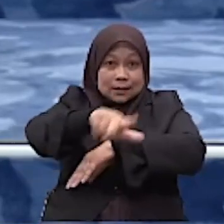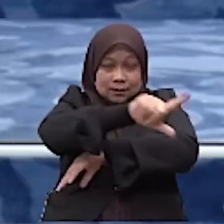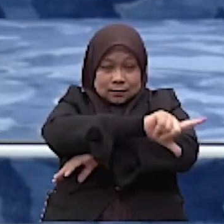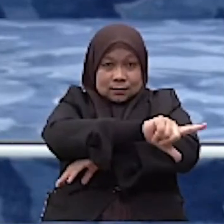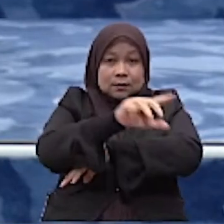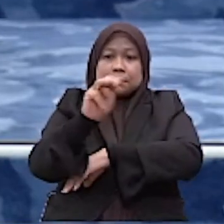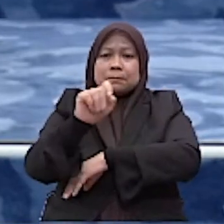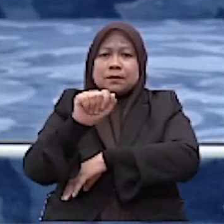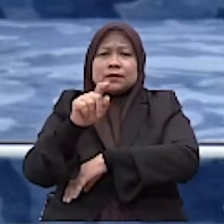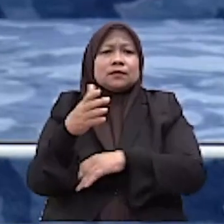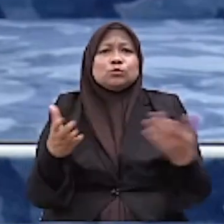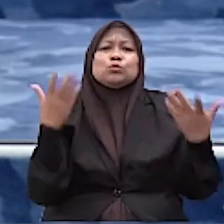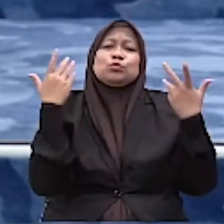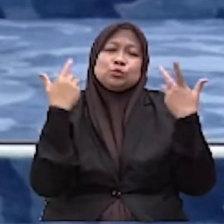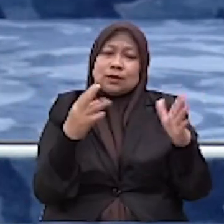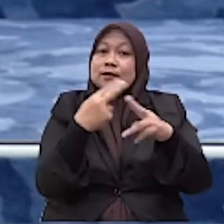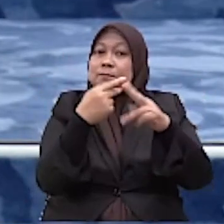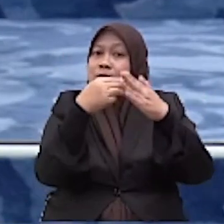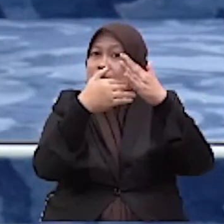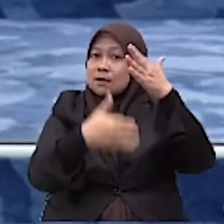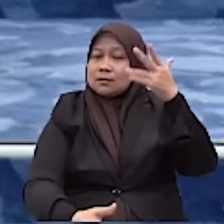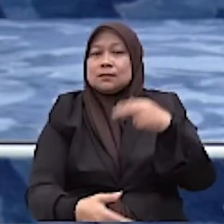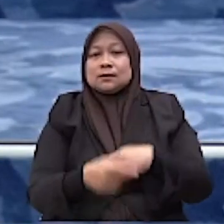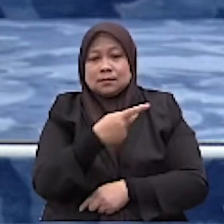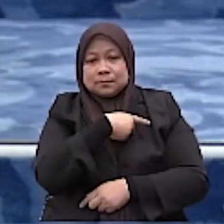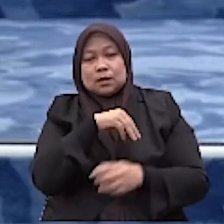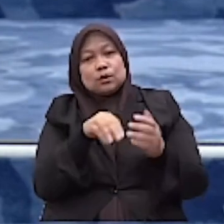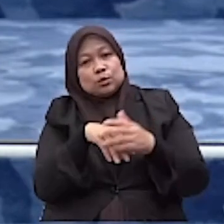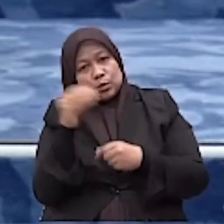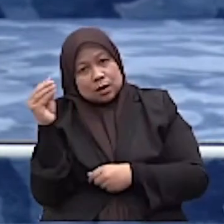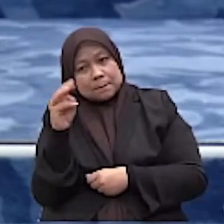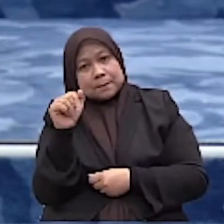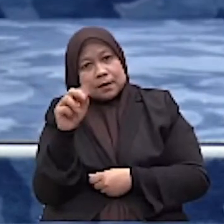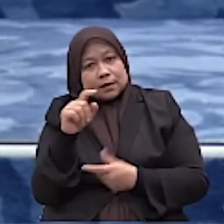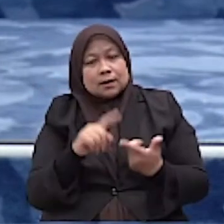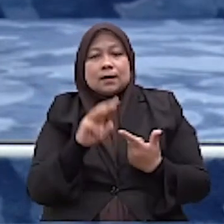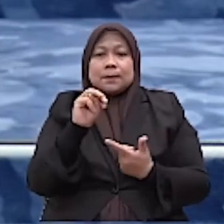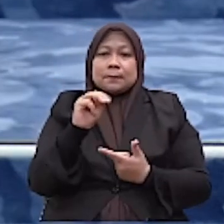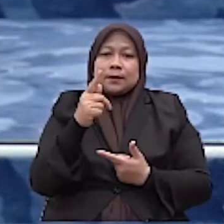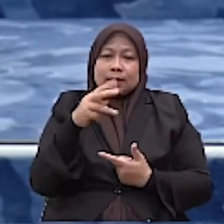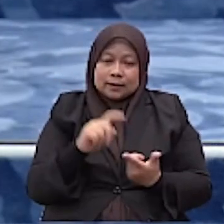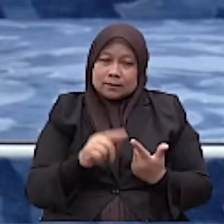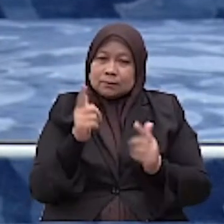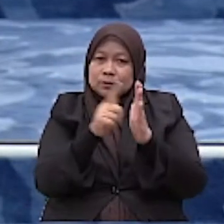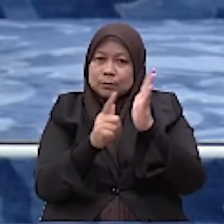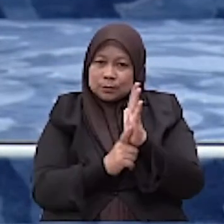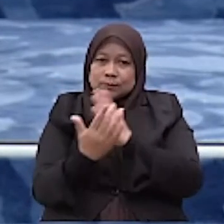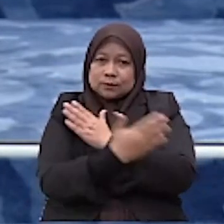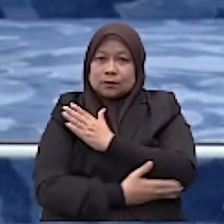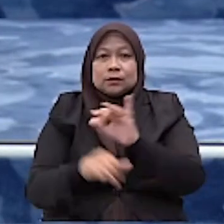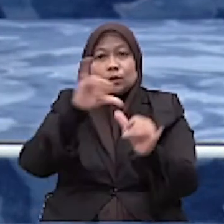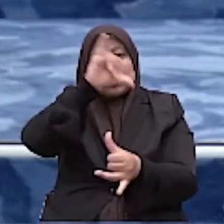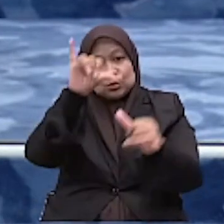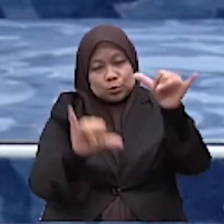bagaimana saya ada sebut nama-nama Kementerian Luar jabatan maritim uang negara jabatan